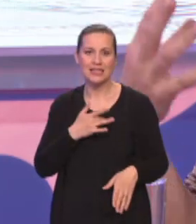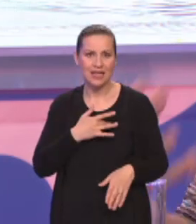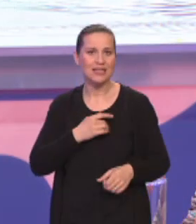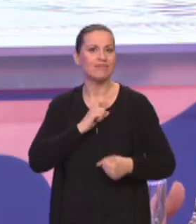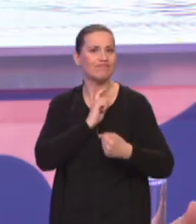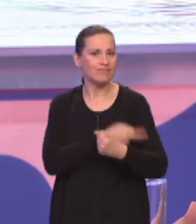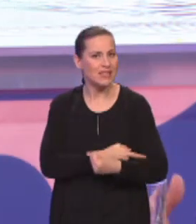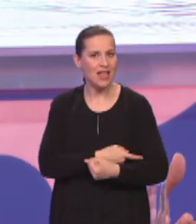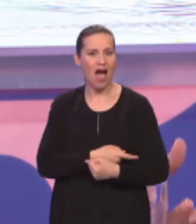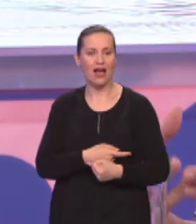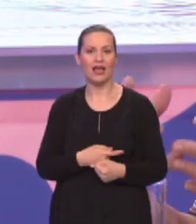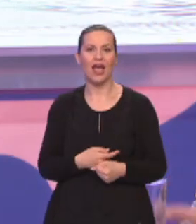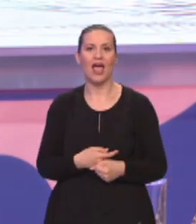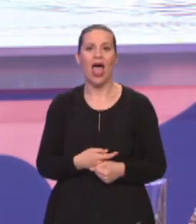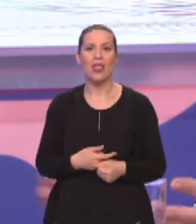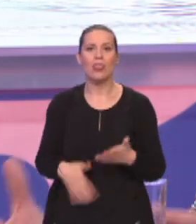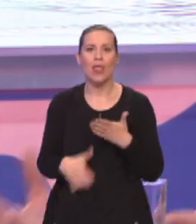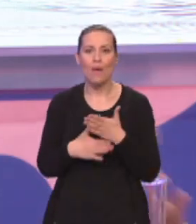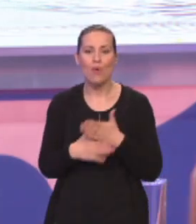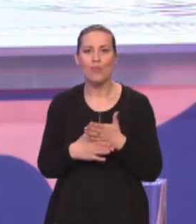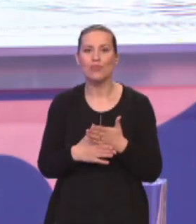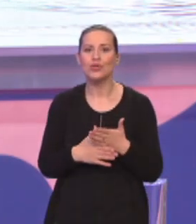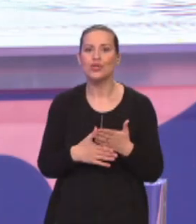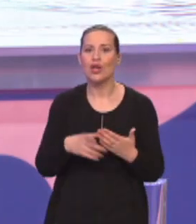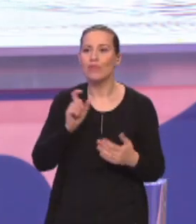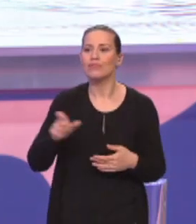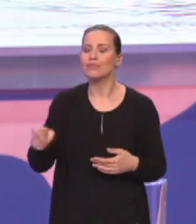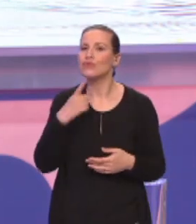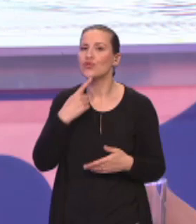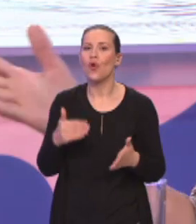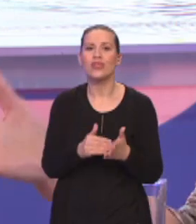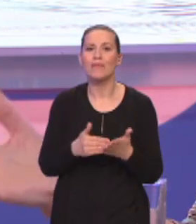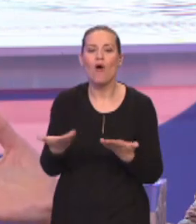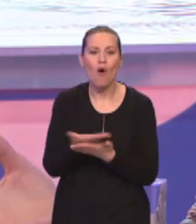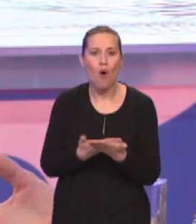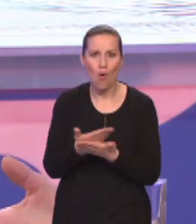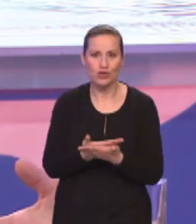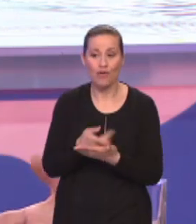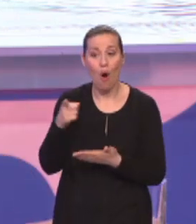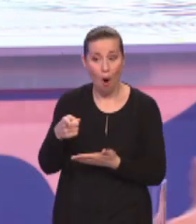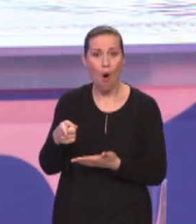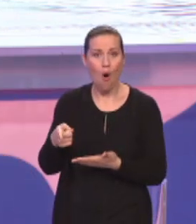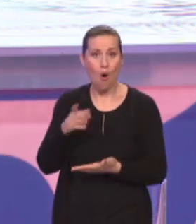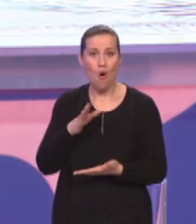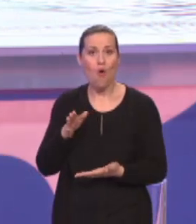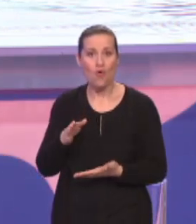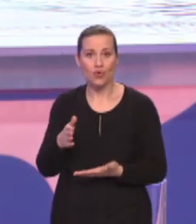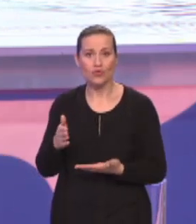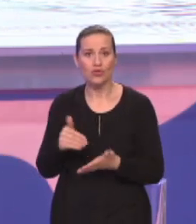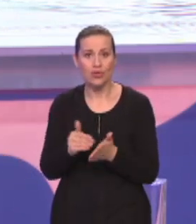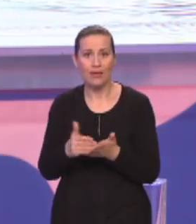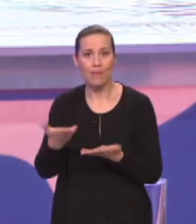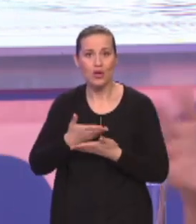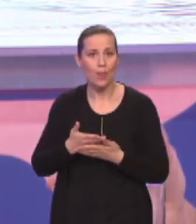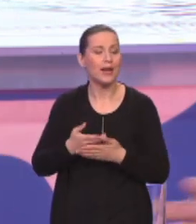i smjelosti da pomognemo onima koji trebaju ovo najosnovnije. Jer oni to zaslužuju. Dakle, po svim mogućim